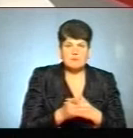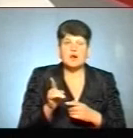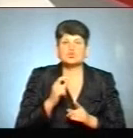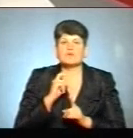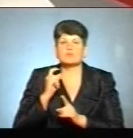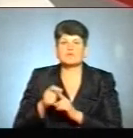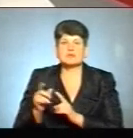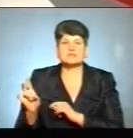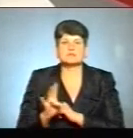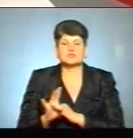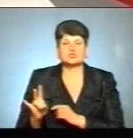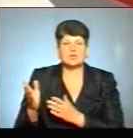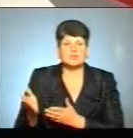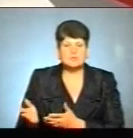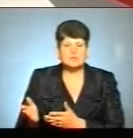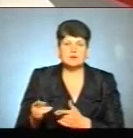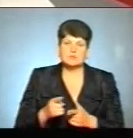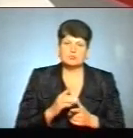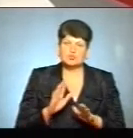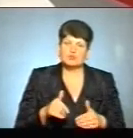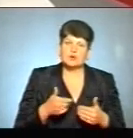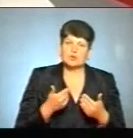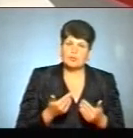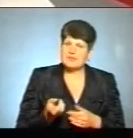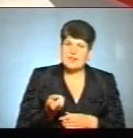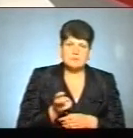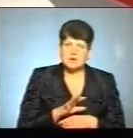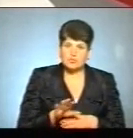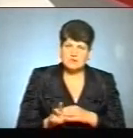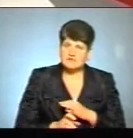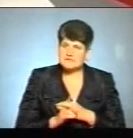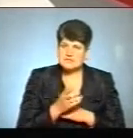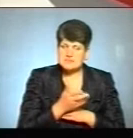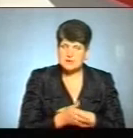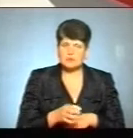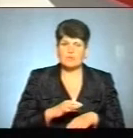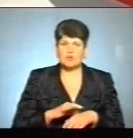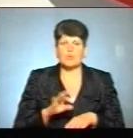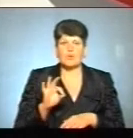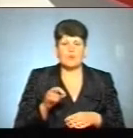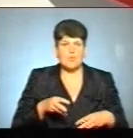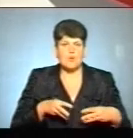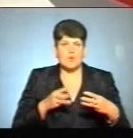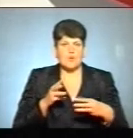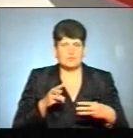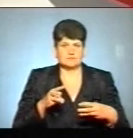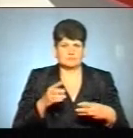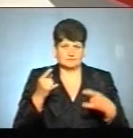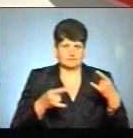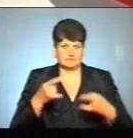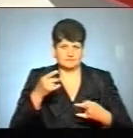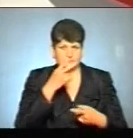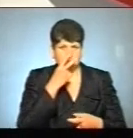відповідають священнослужителі? Чи будуть рекомендувати не йти до церкви, проводити онлайн? Чи хтось все-таки буде